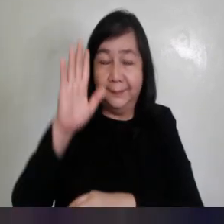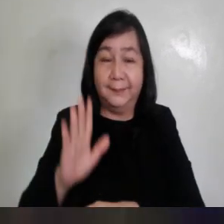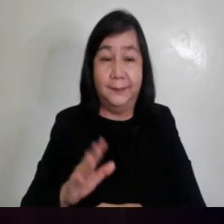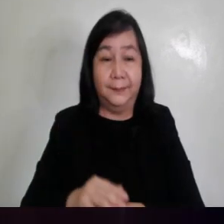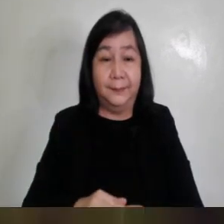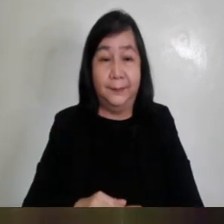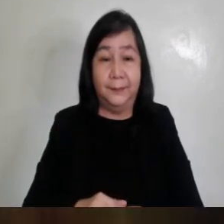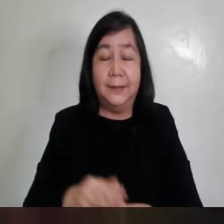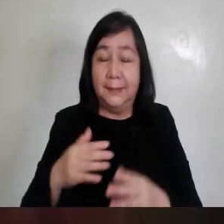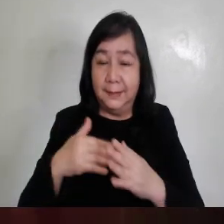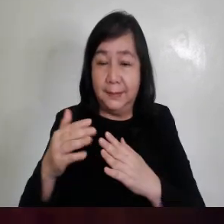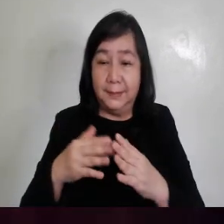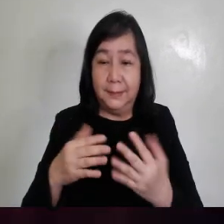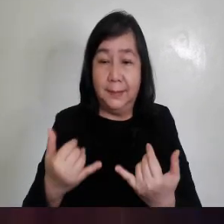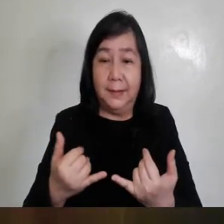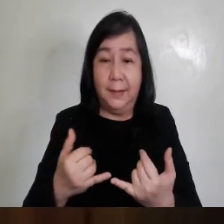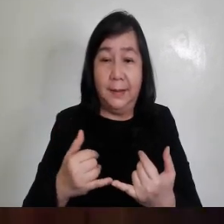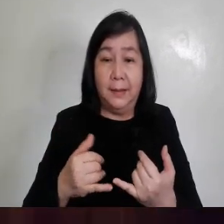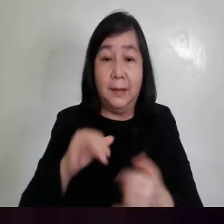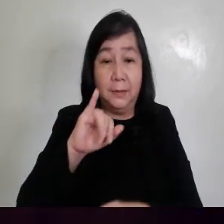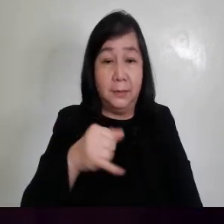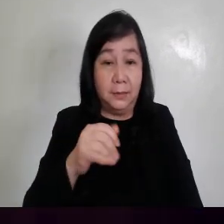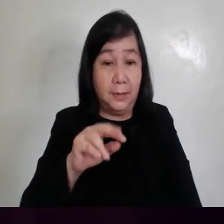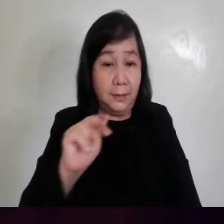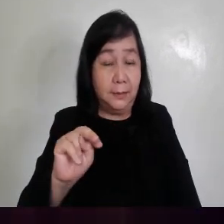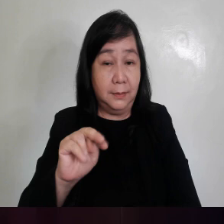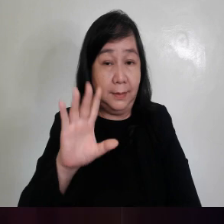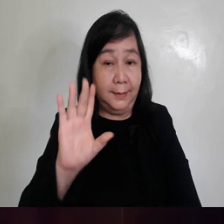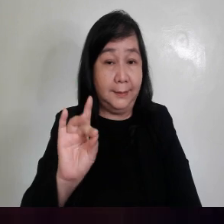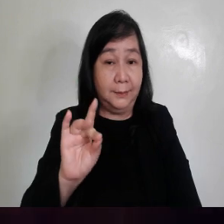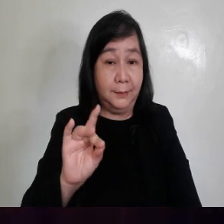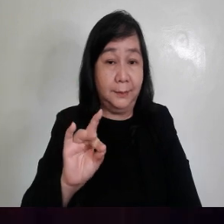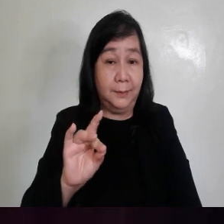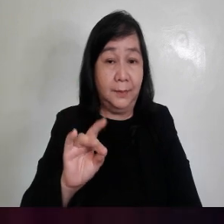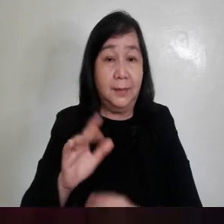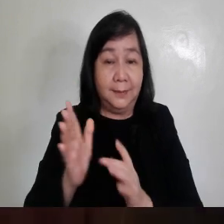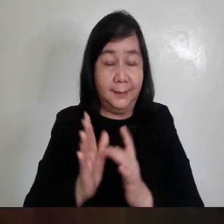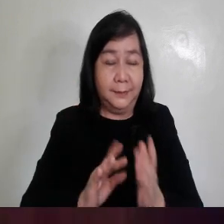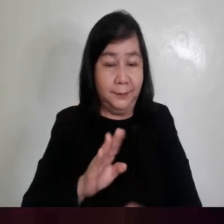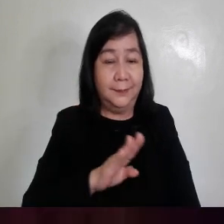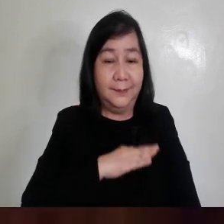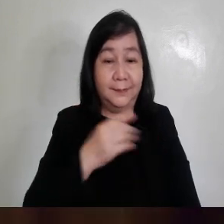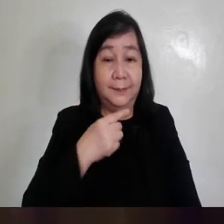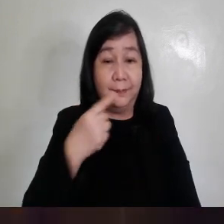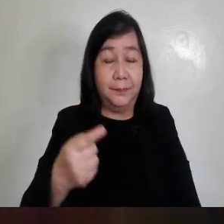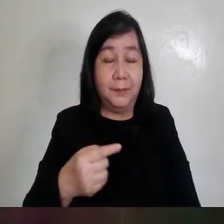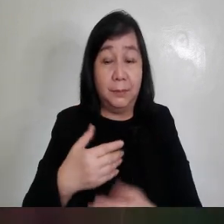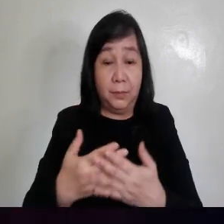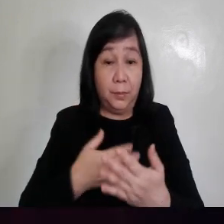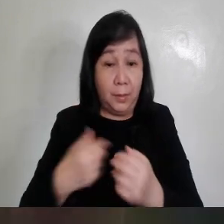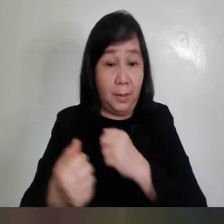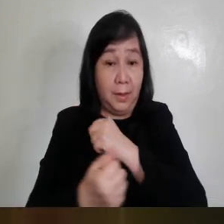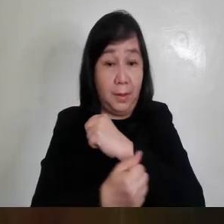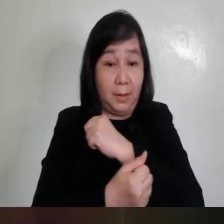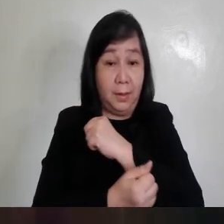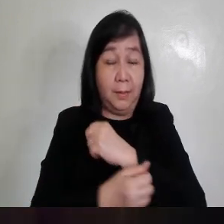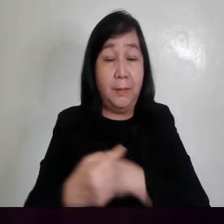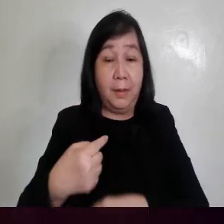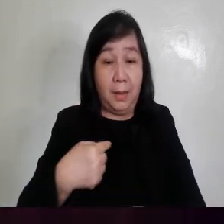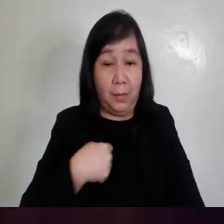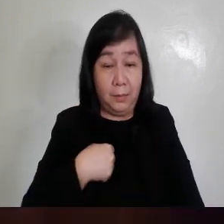sa Diyos. Gayon din si John 8, matapang na ipinahayag ni Jesus, bago pa si Abraham, ako